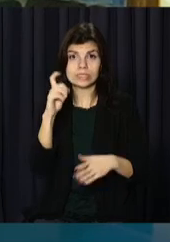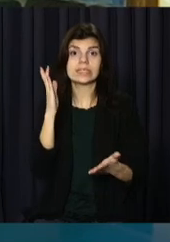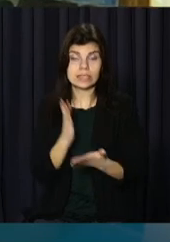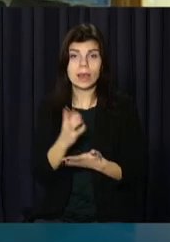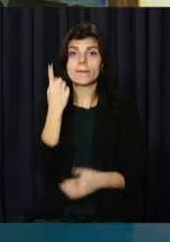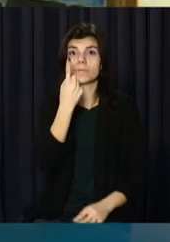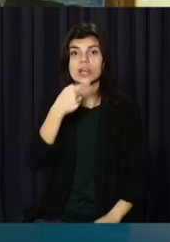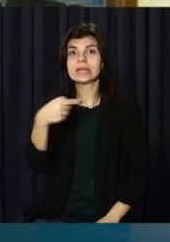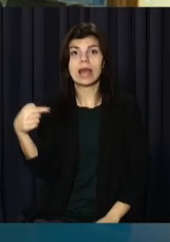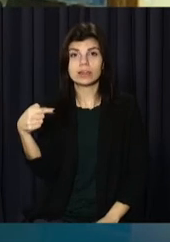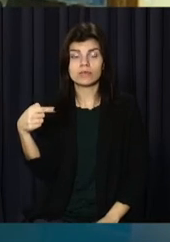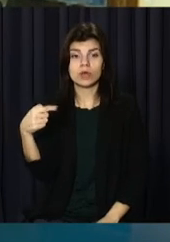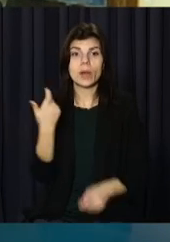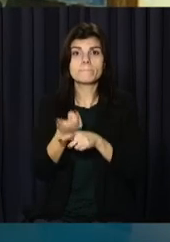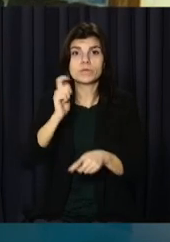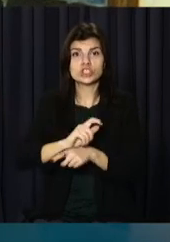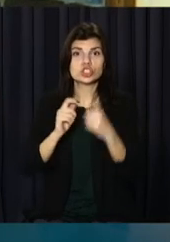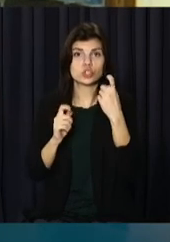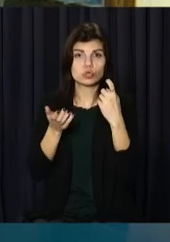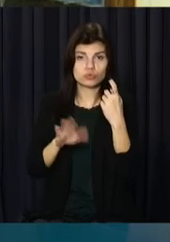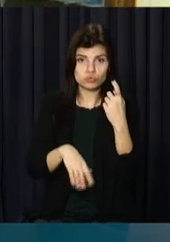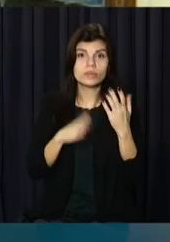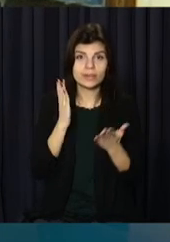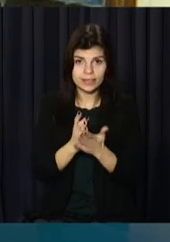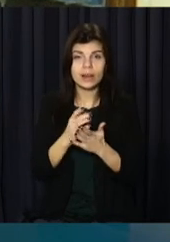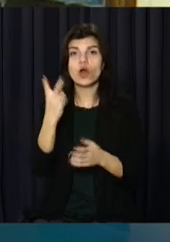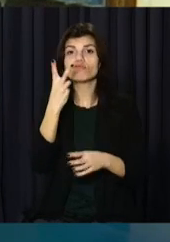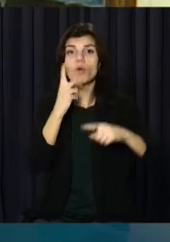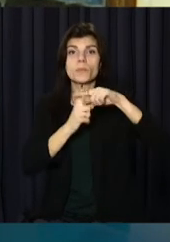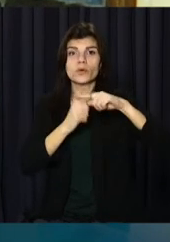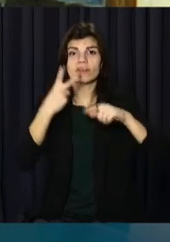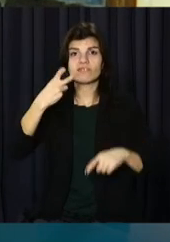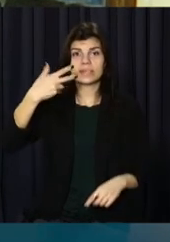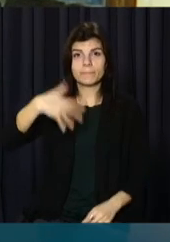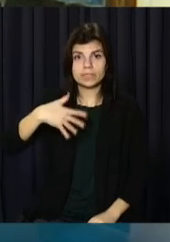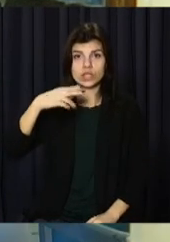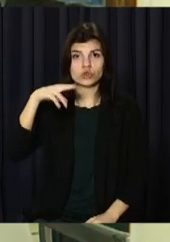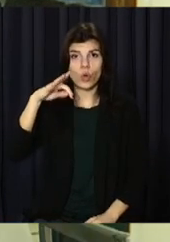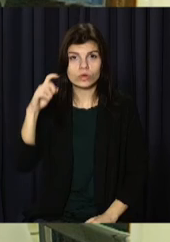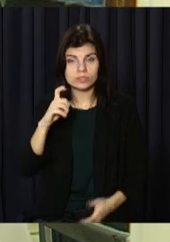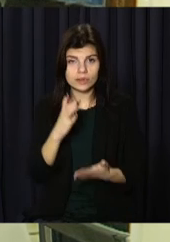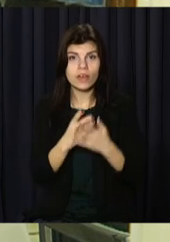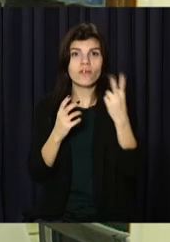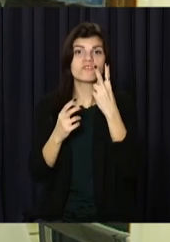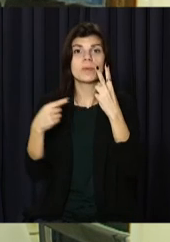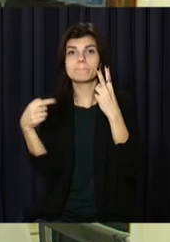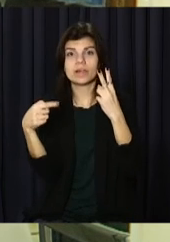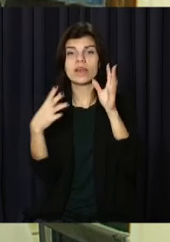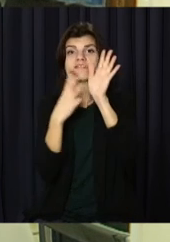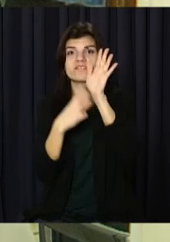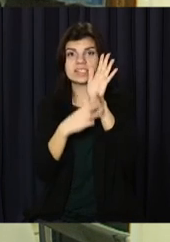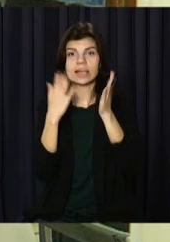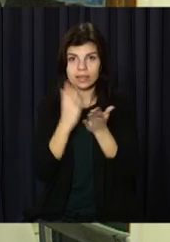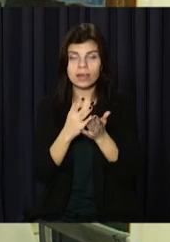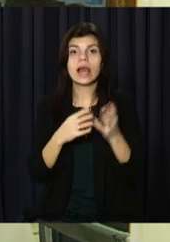першої негативної – більше 100 доз, другої позитивної – 250 доз, другої негативної – 80